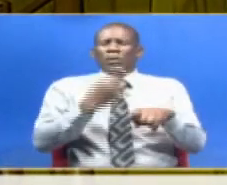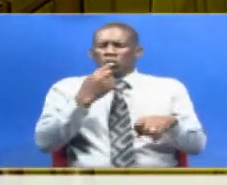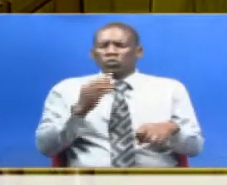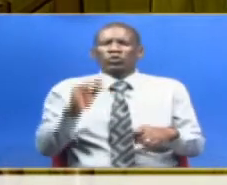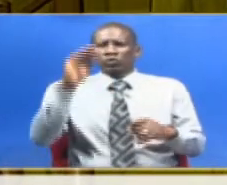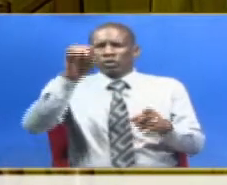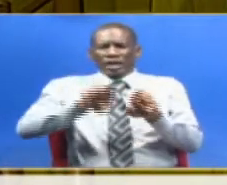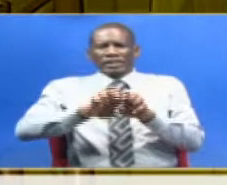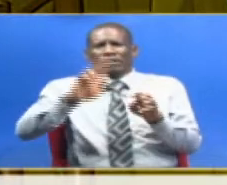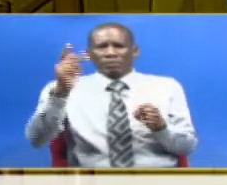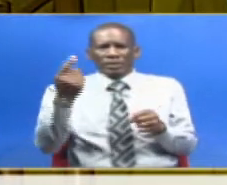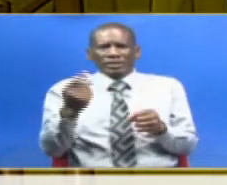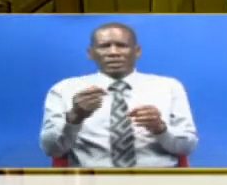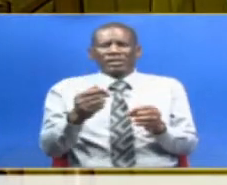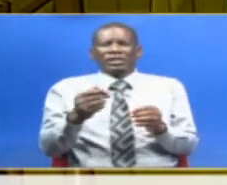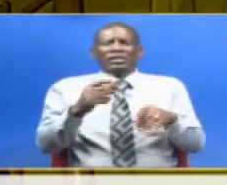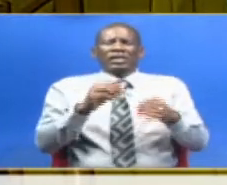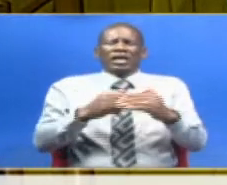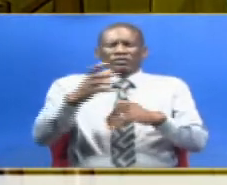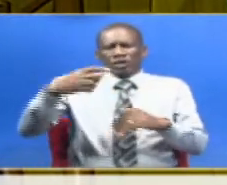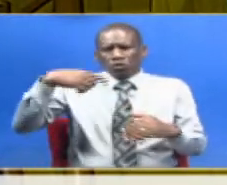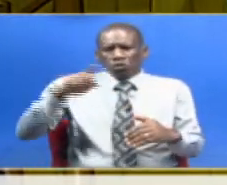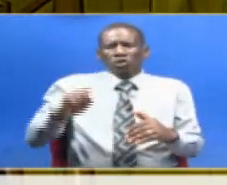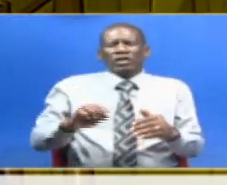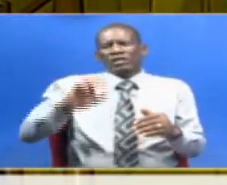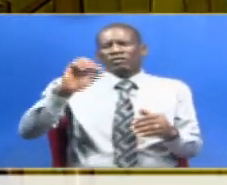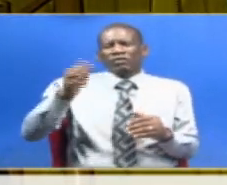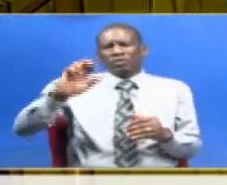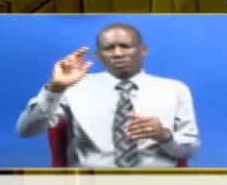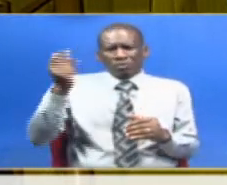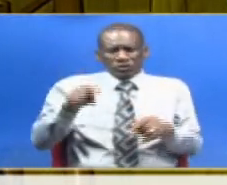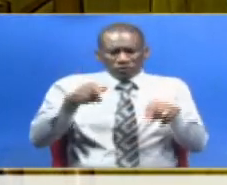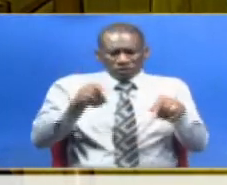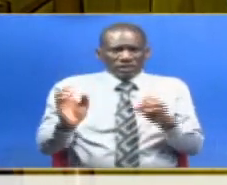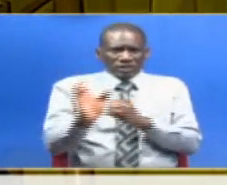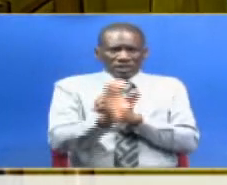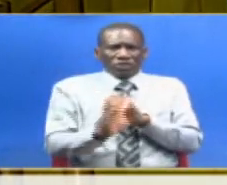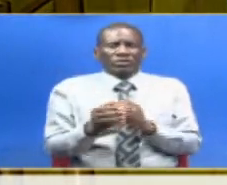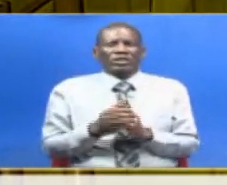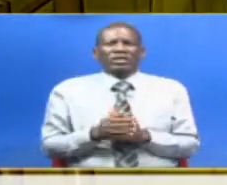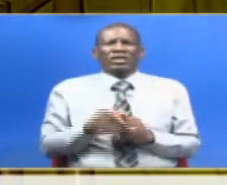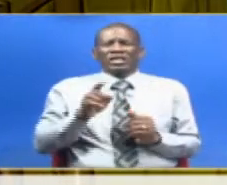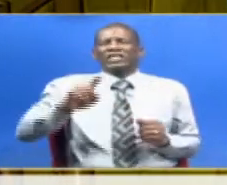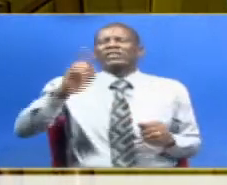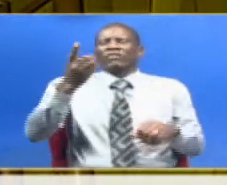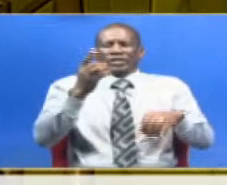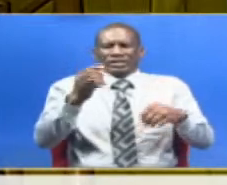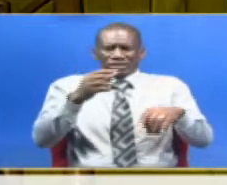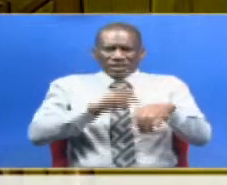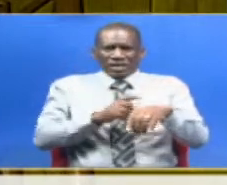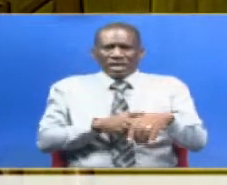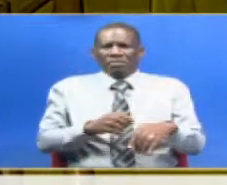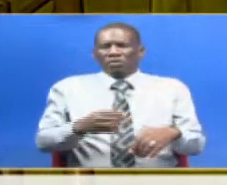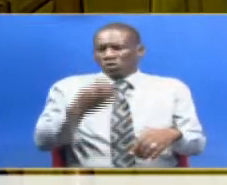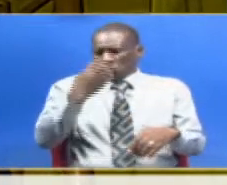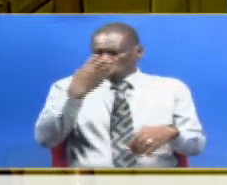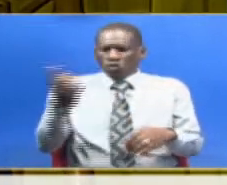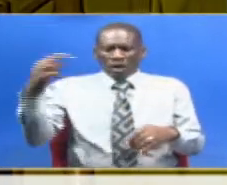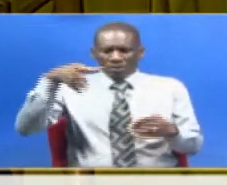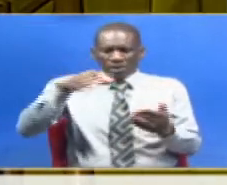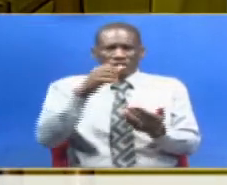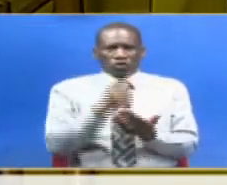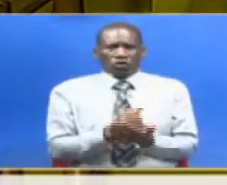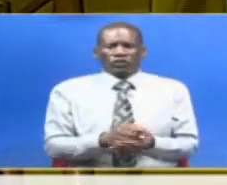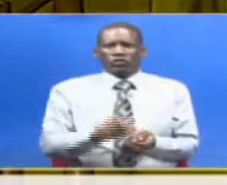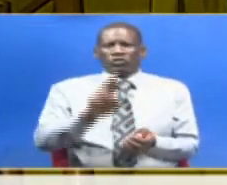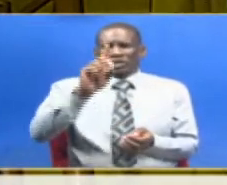na kuchaguliwa kama rais wa tano wa Jamhuri hii ya Kenya. Anafika hapa katika makao haya ya UDA.